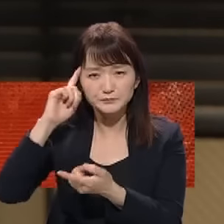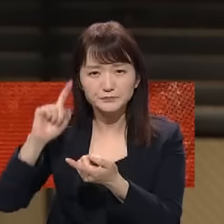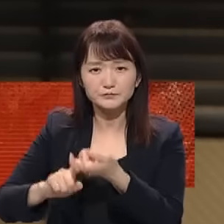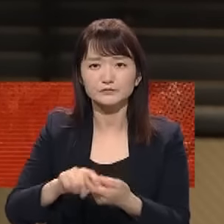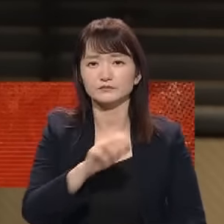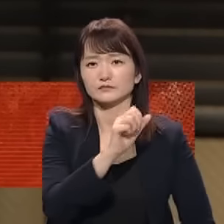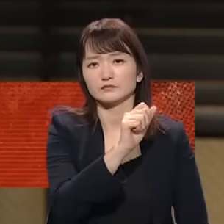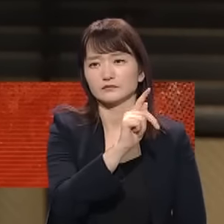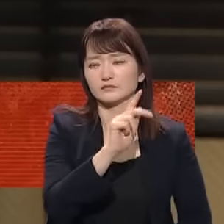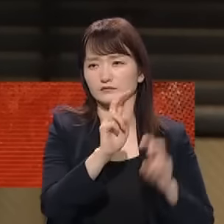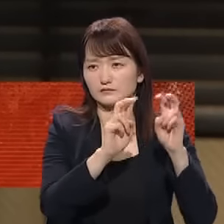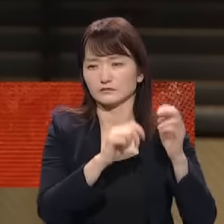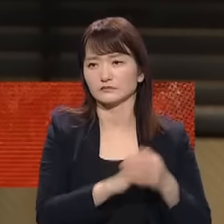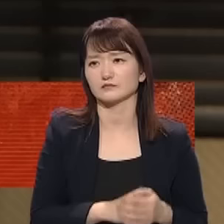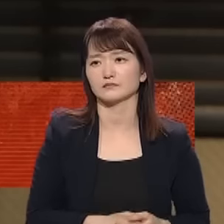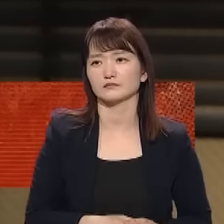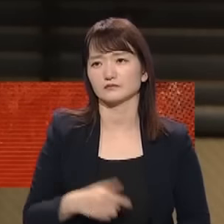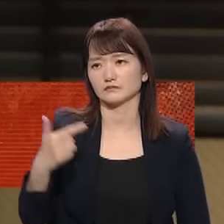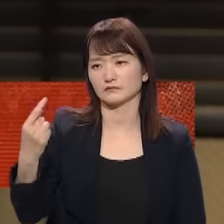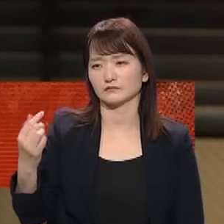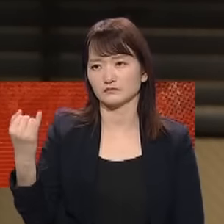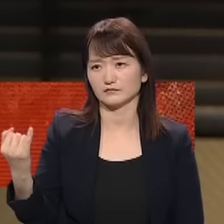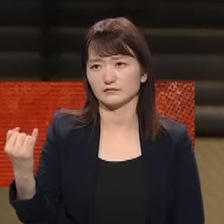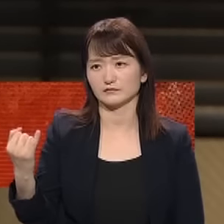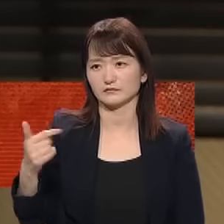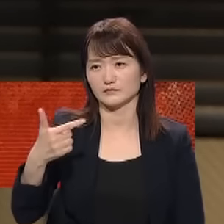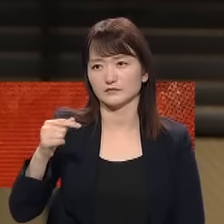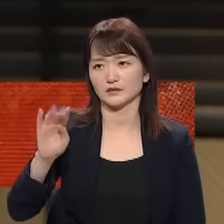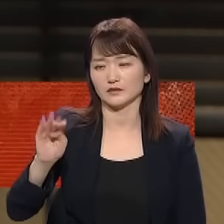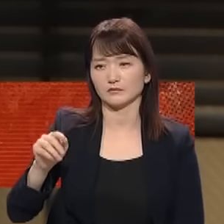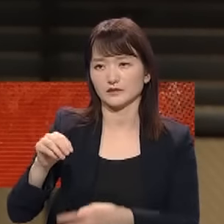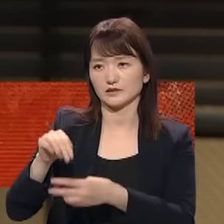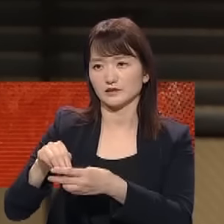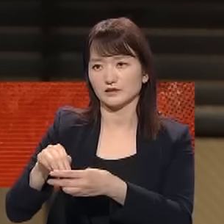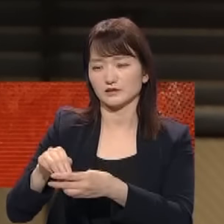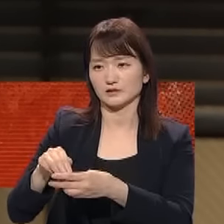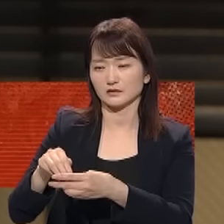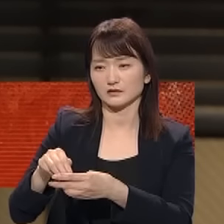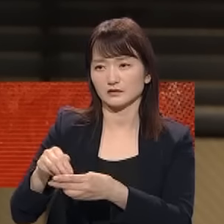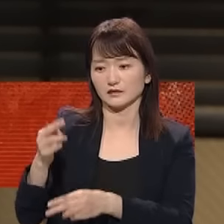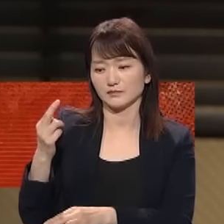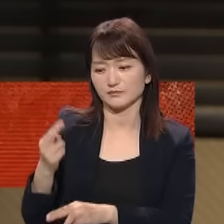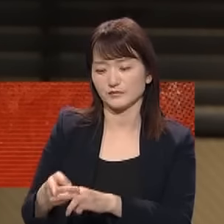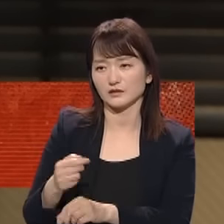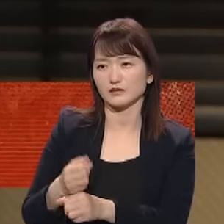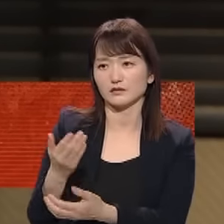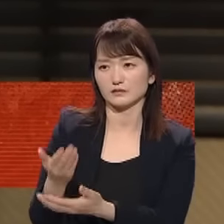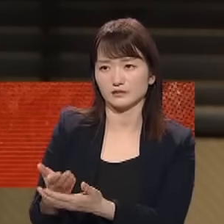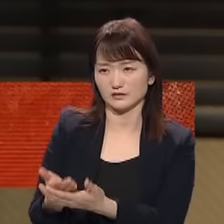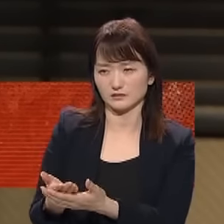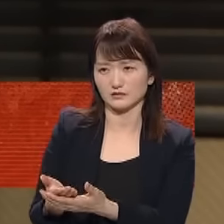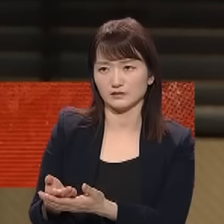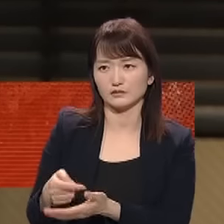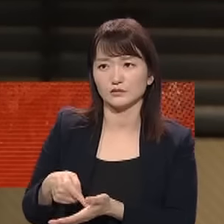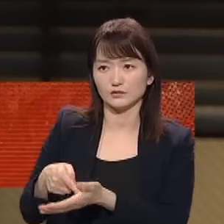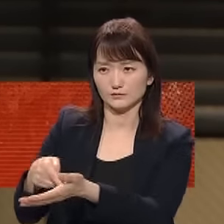측에서 네. 노소영 관장에게도 네. 그 나비센터 비워달라고 또 인도 청구 소송을 했고 그 4호계 있잖아요. 예, 4호계 지금 이제 뭐